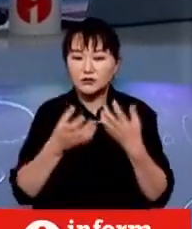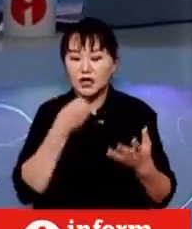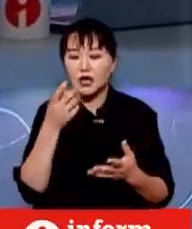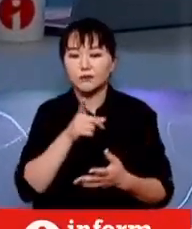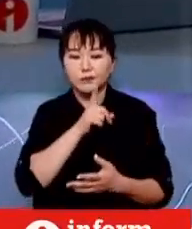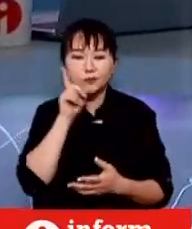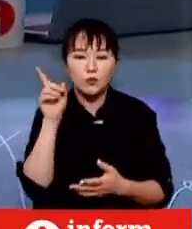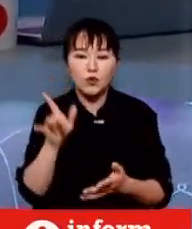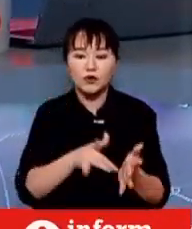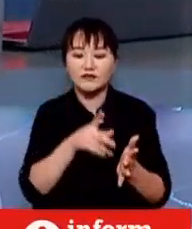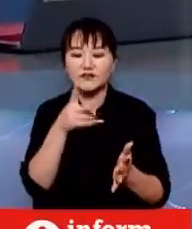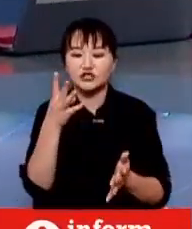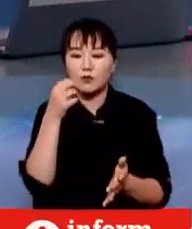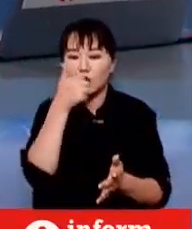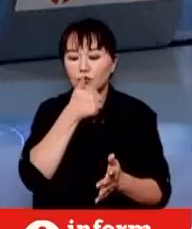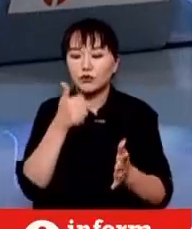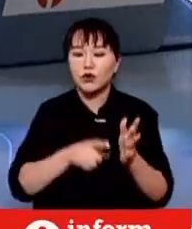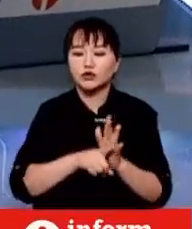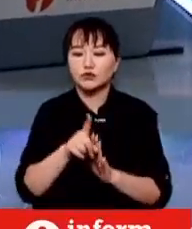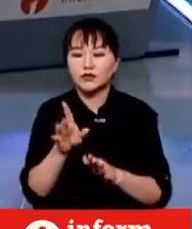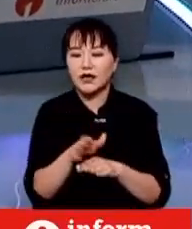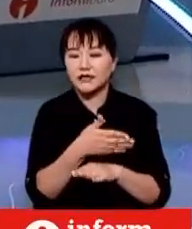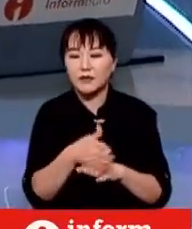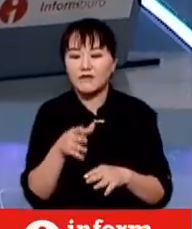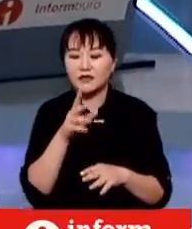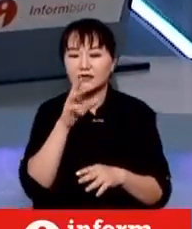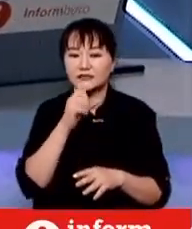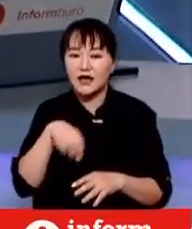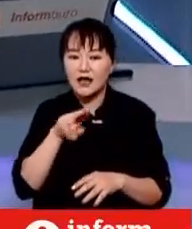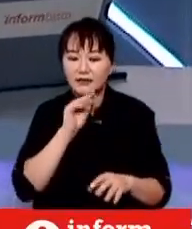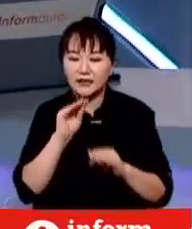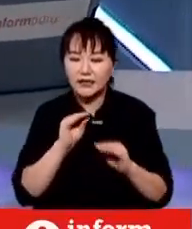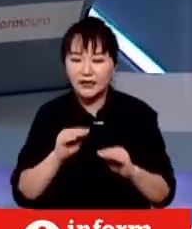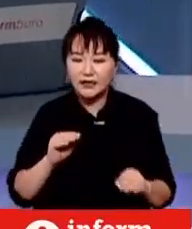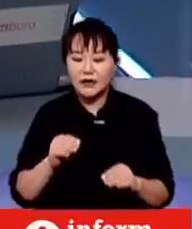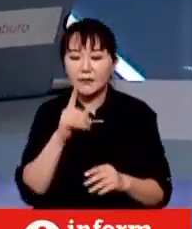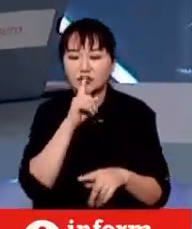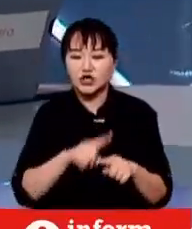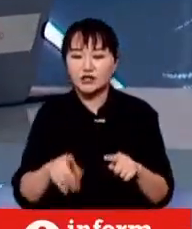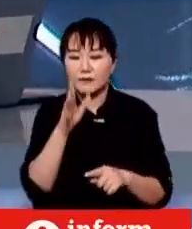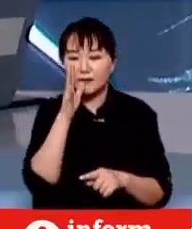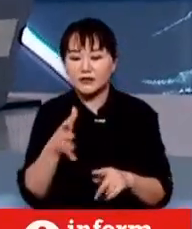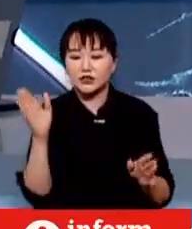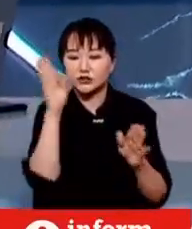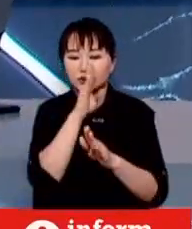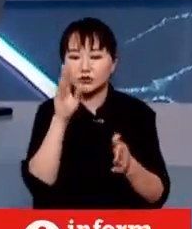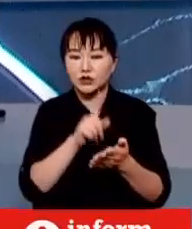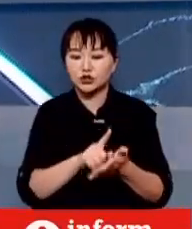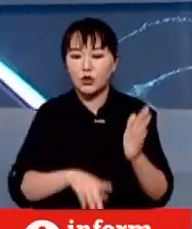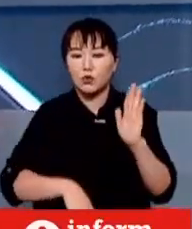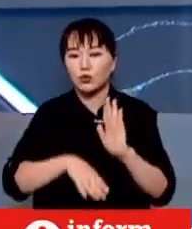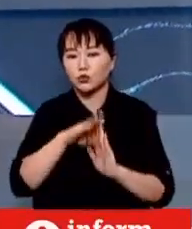в 2024 году начнут разбивать ботанический сад. В ближайшие 5 лет экология региона должна